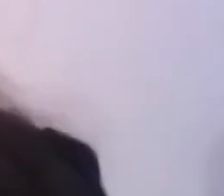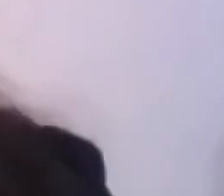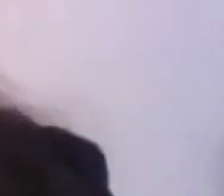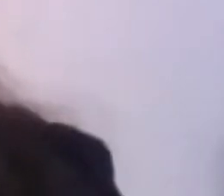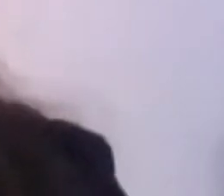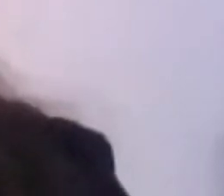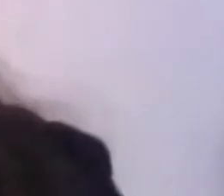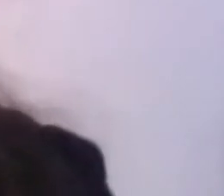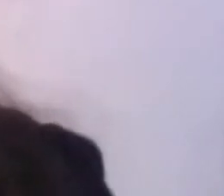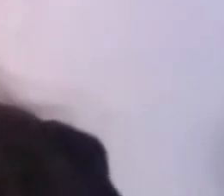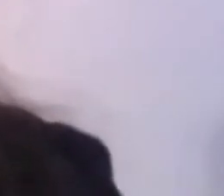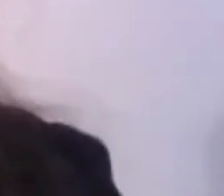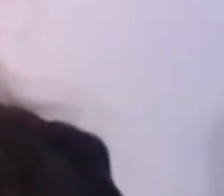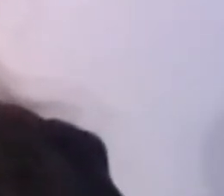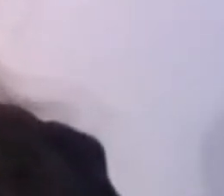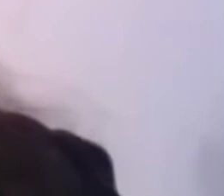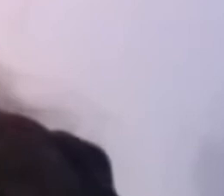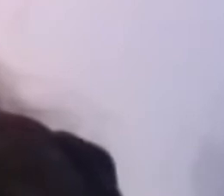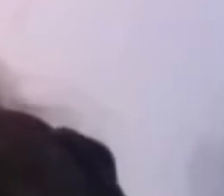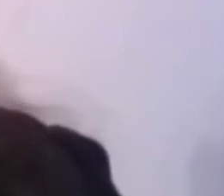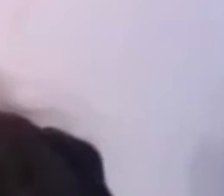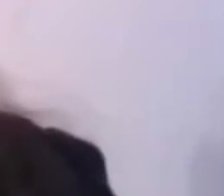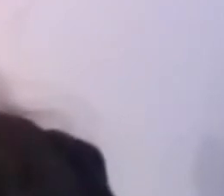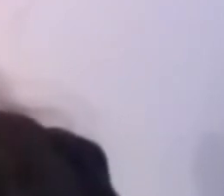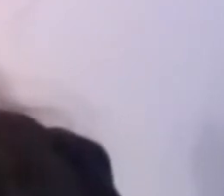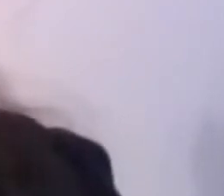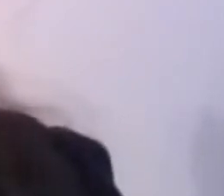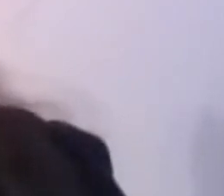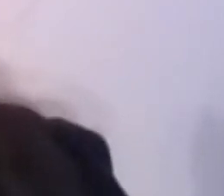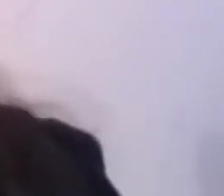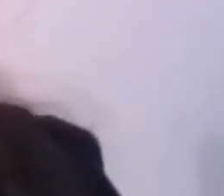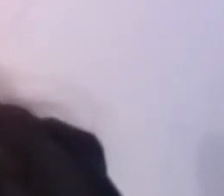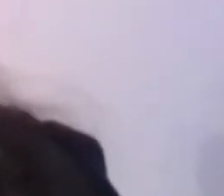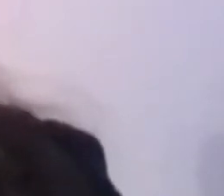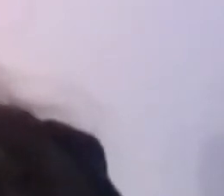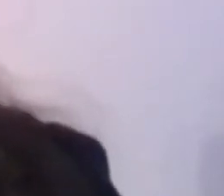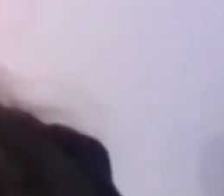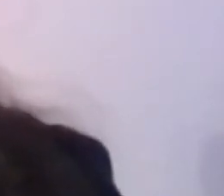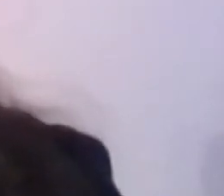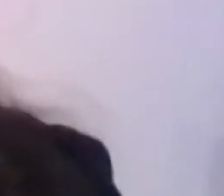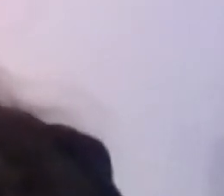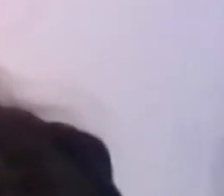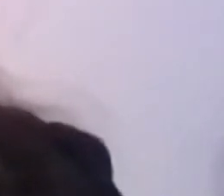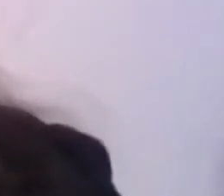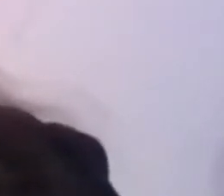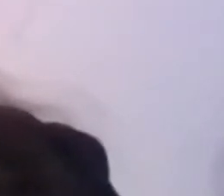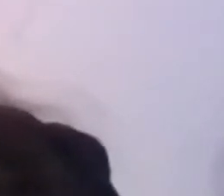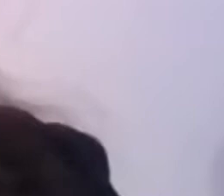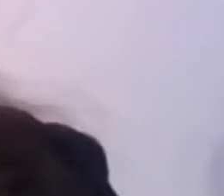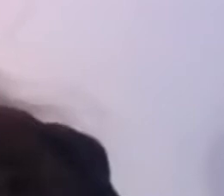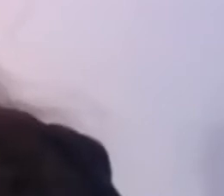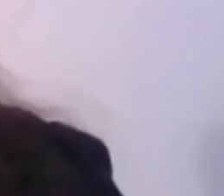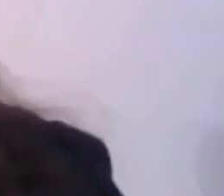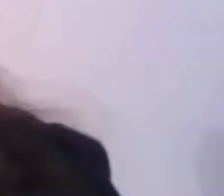Dans Romane, c'est vrai, il y a arme. Celle peut-être que l'on porte, toi et moi, pour affronter les